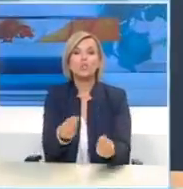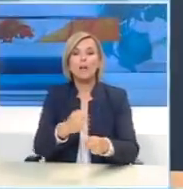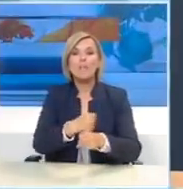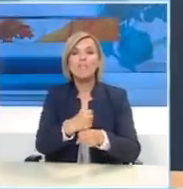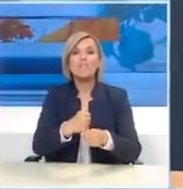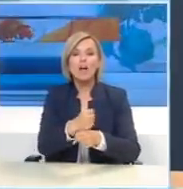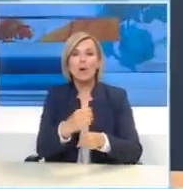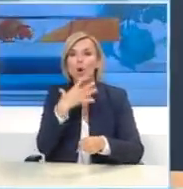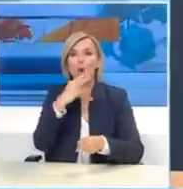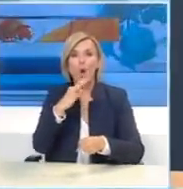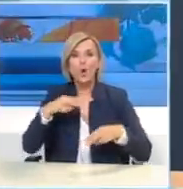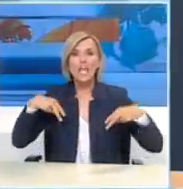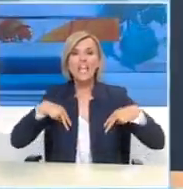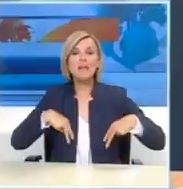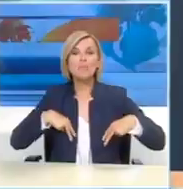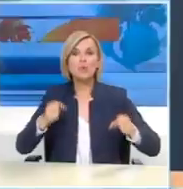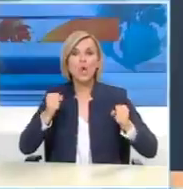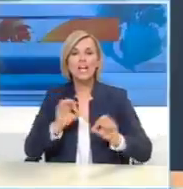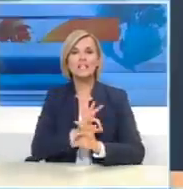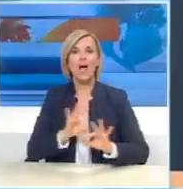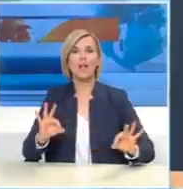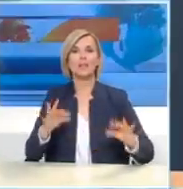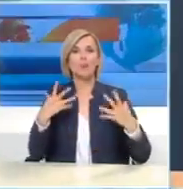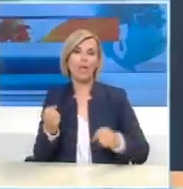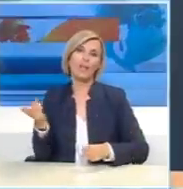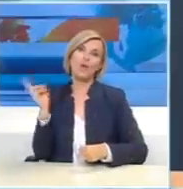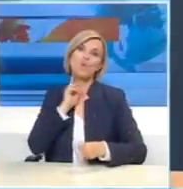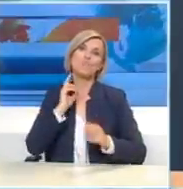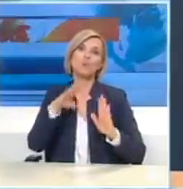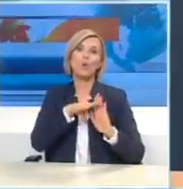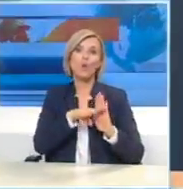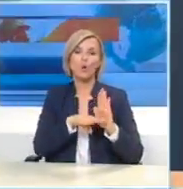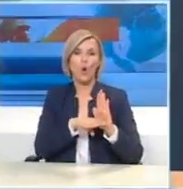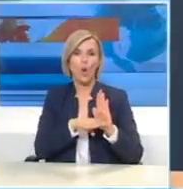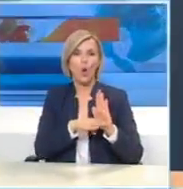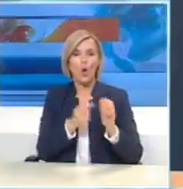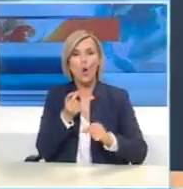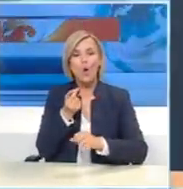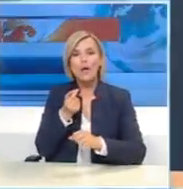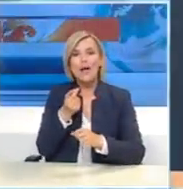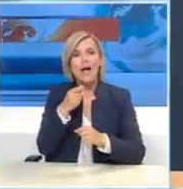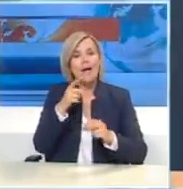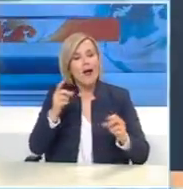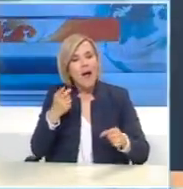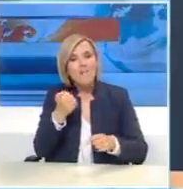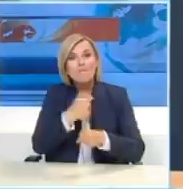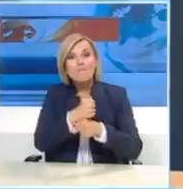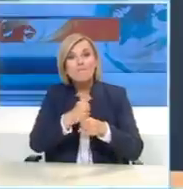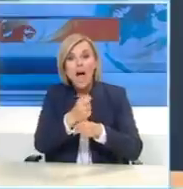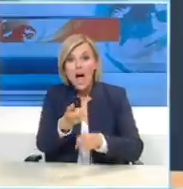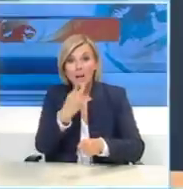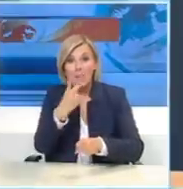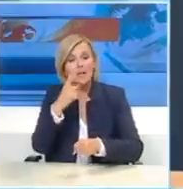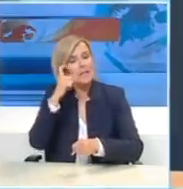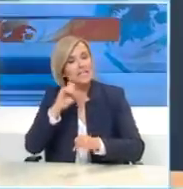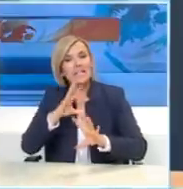του Υπουργείου Υγείας με το πρωτόκολλο που είχε υιοθετηθεί από την Επιτροπή. Το οποίο πρωτόκολλο δεν έχει μεγάλες δόσεις και φυσικά πάντα με την επιφύλαξη της τοξικότητας,